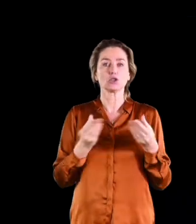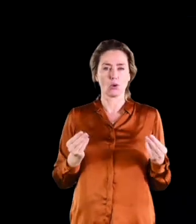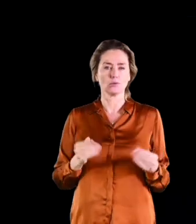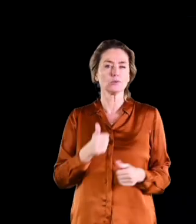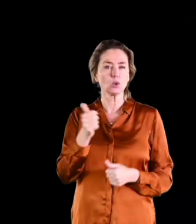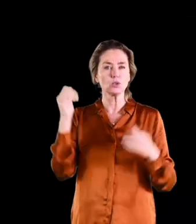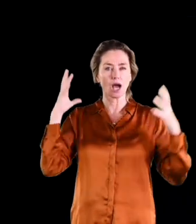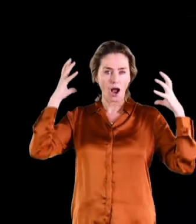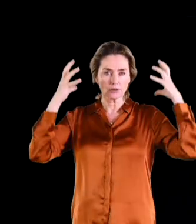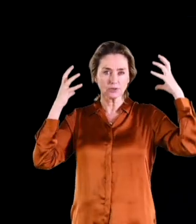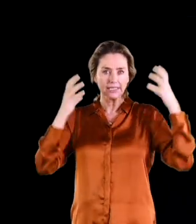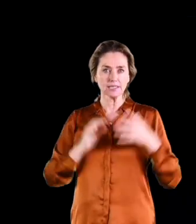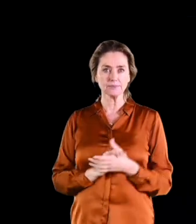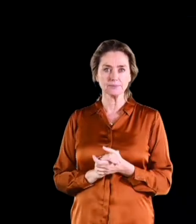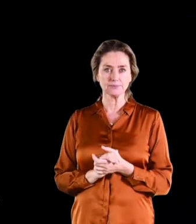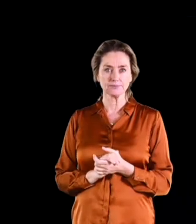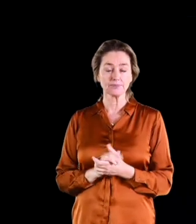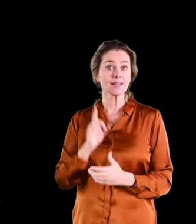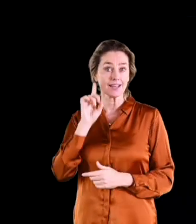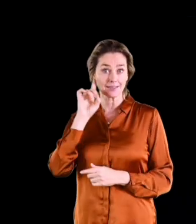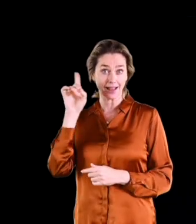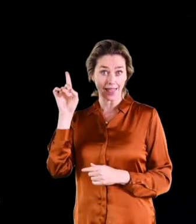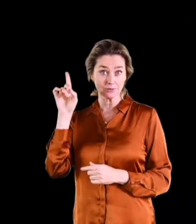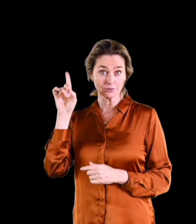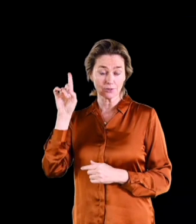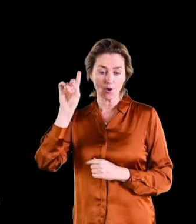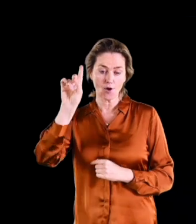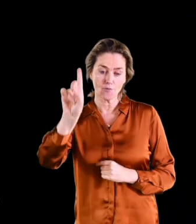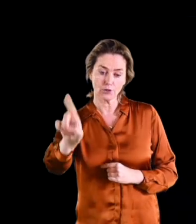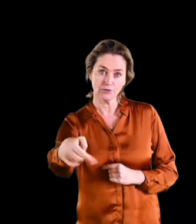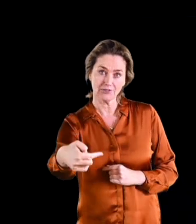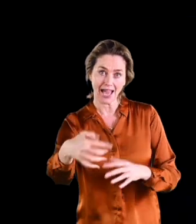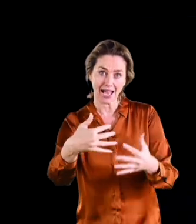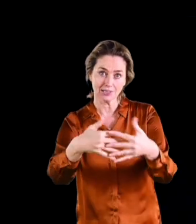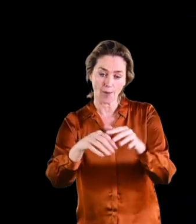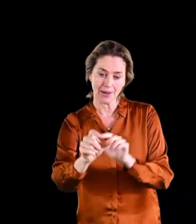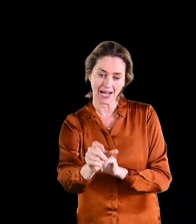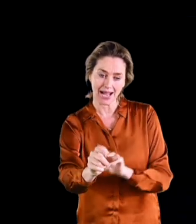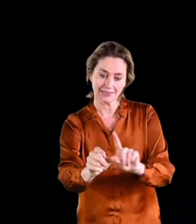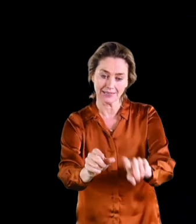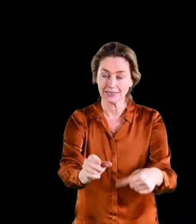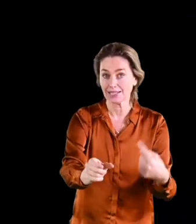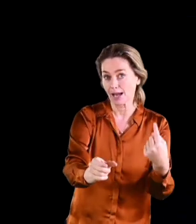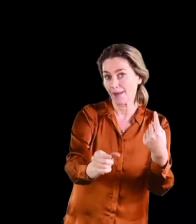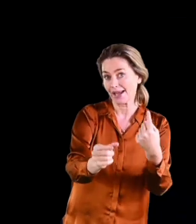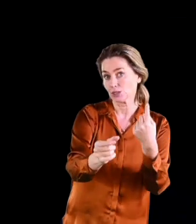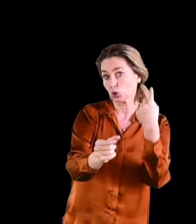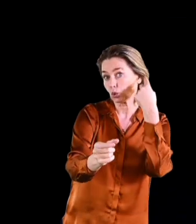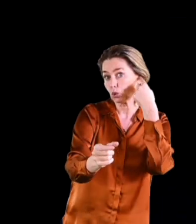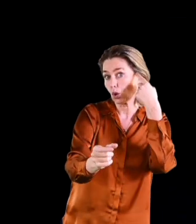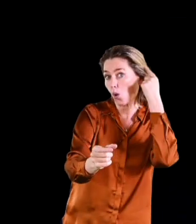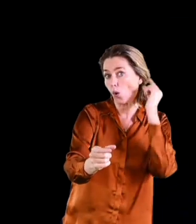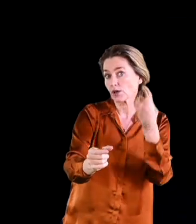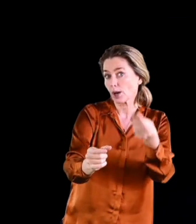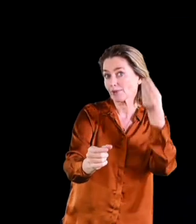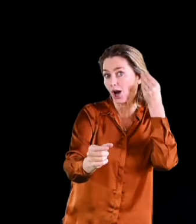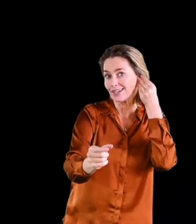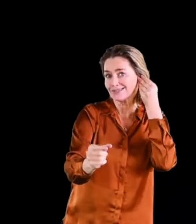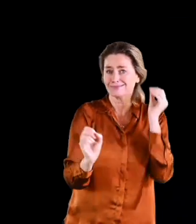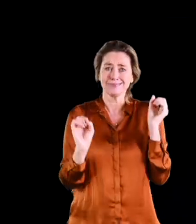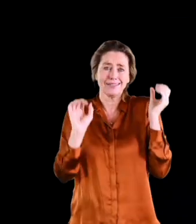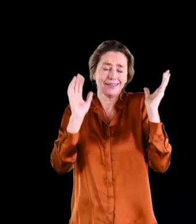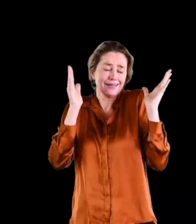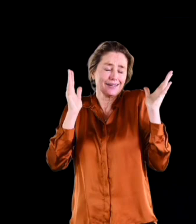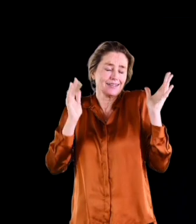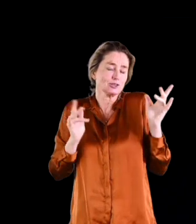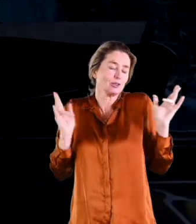akoestiek. Het geluid wordt via het apparaat naar mijn goede oor gebracht. Heerlijk,